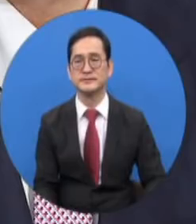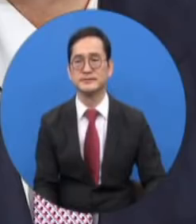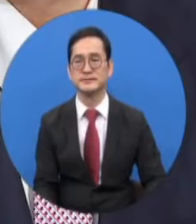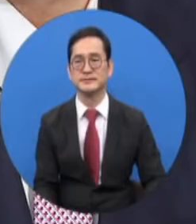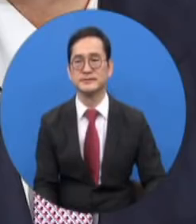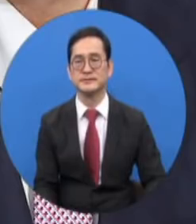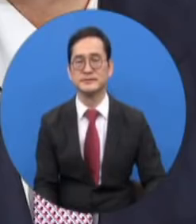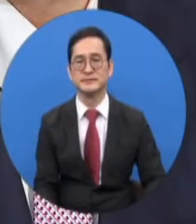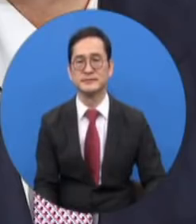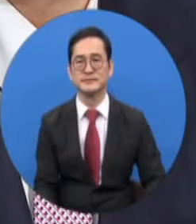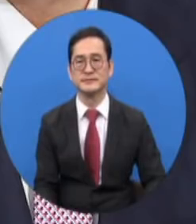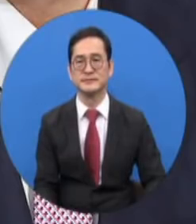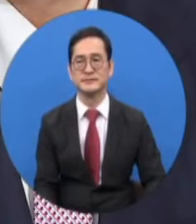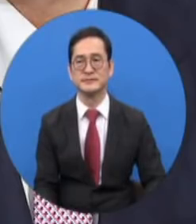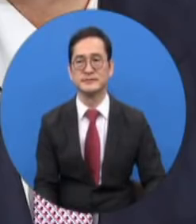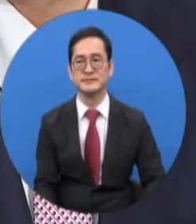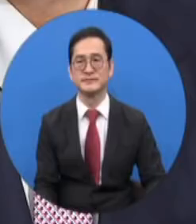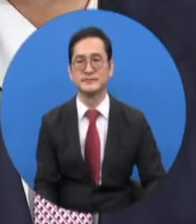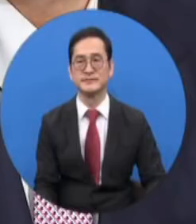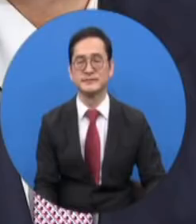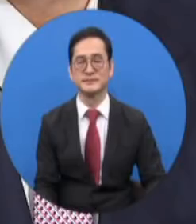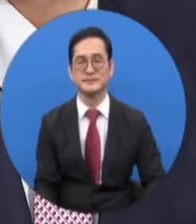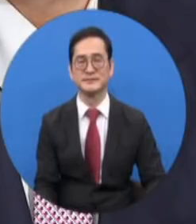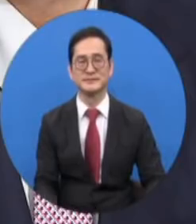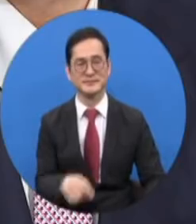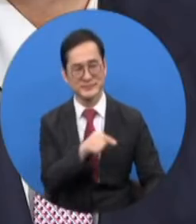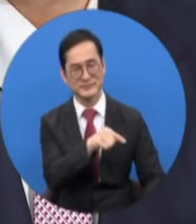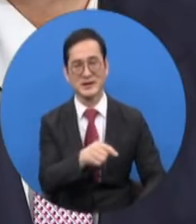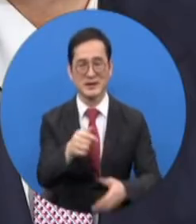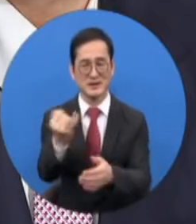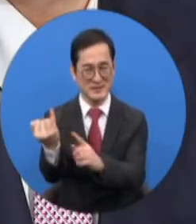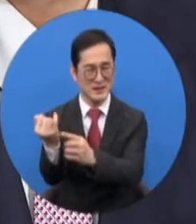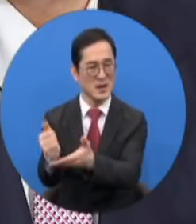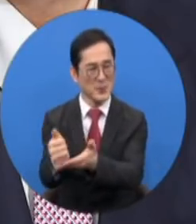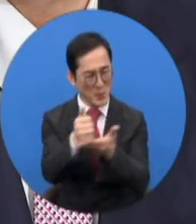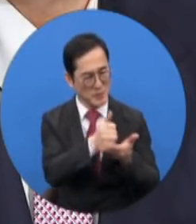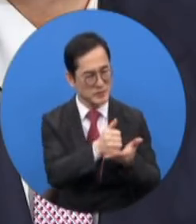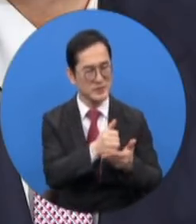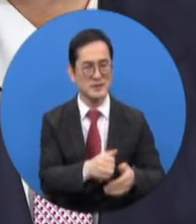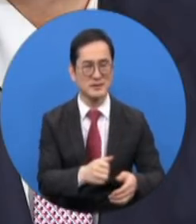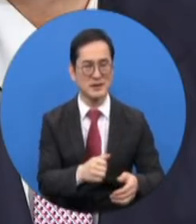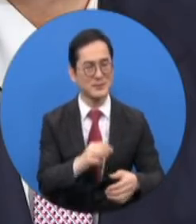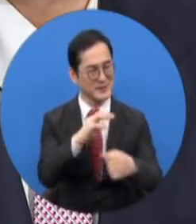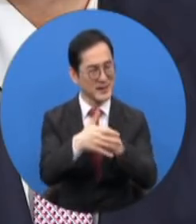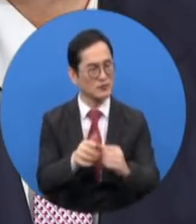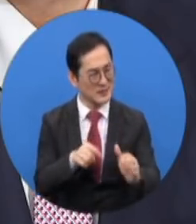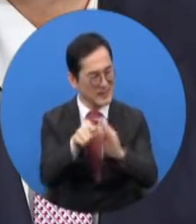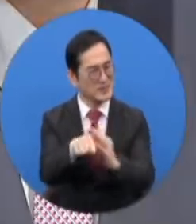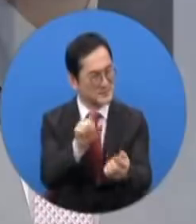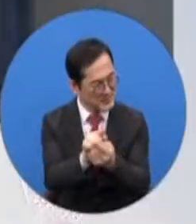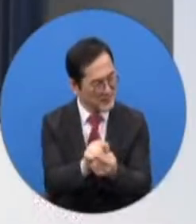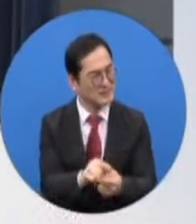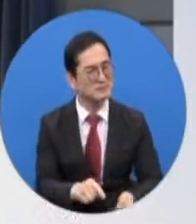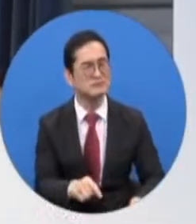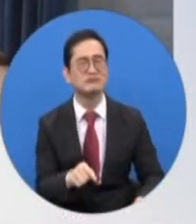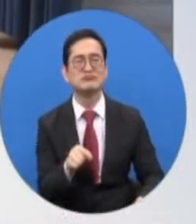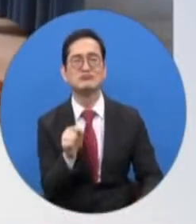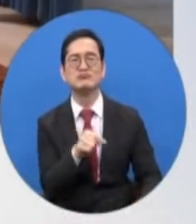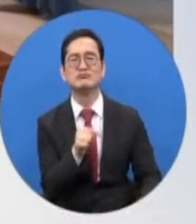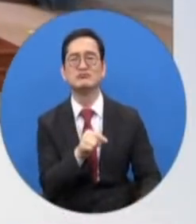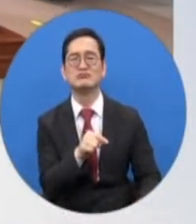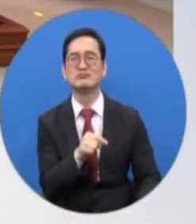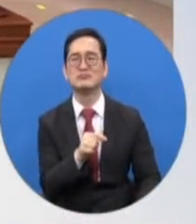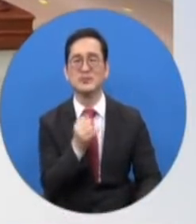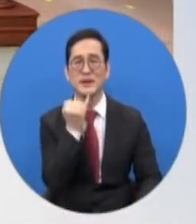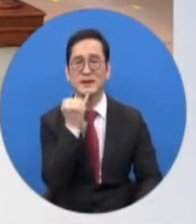뭐 통일동 사무실로 한번 모시거나 하는 과정을 거쳐서 우리 역사 속에 들어가고 있는 한 장면을